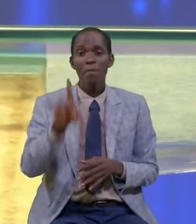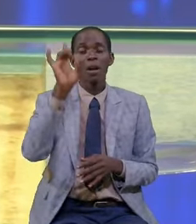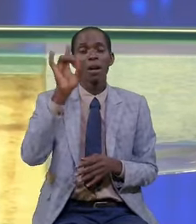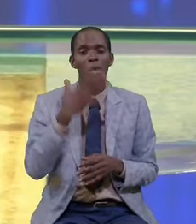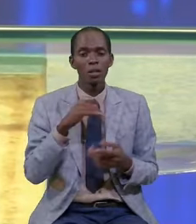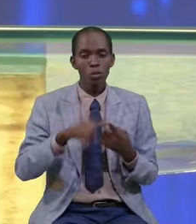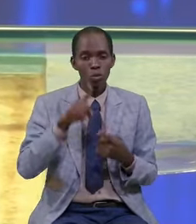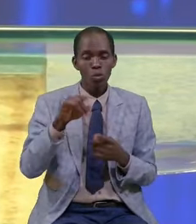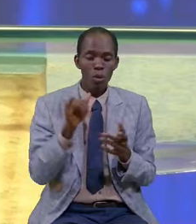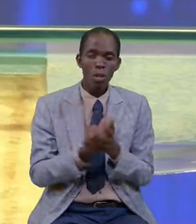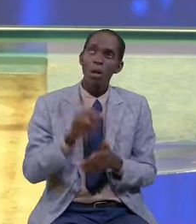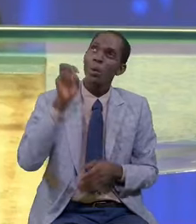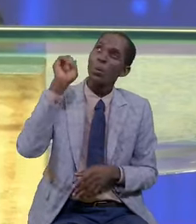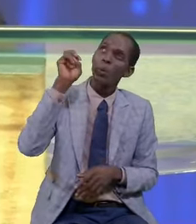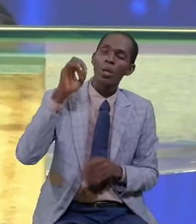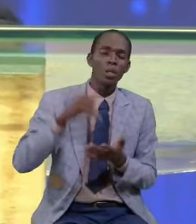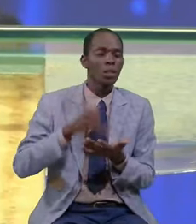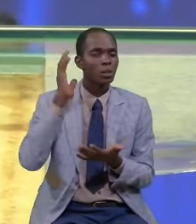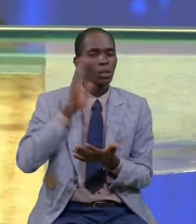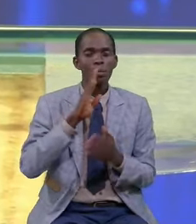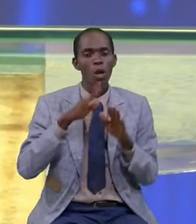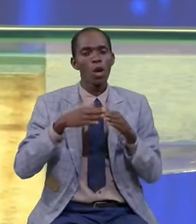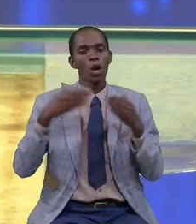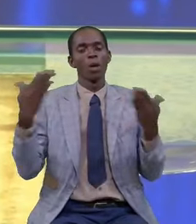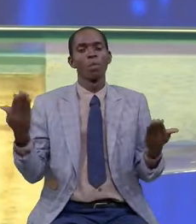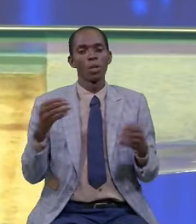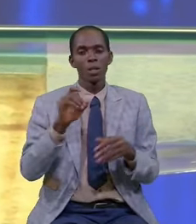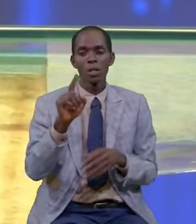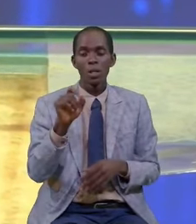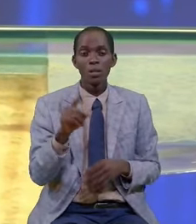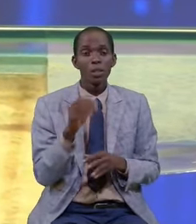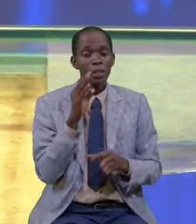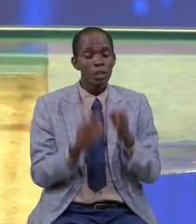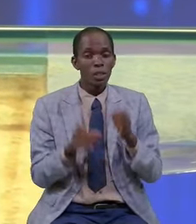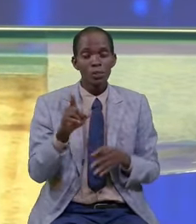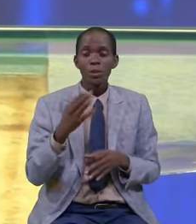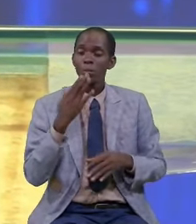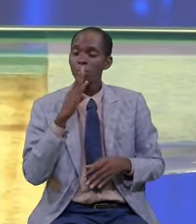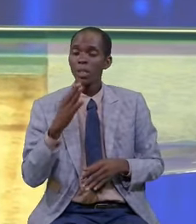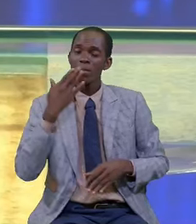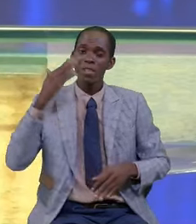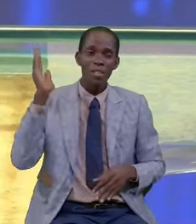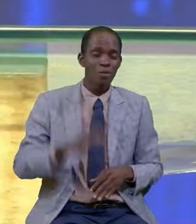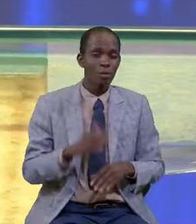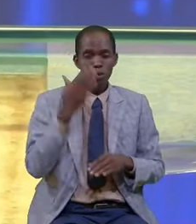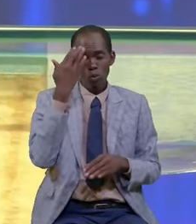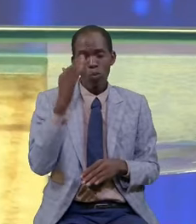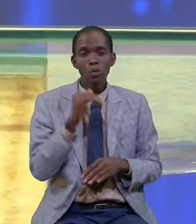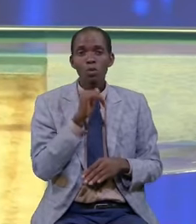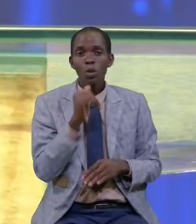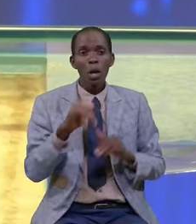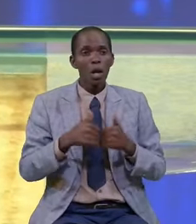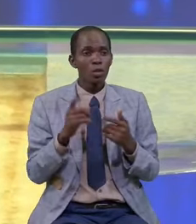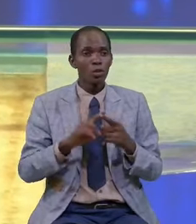celui qui frappe. Verset 11. C'est donc méchant comme vous l'êtes,